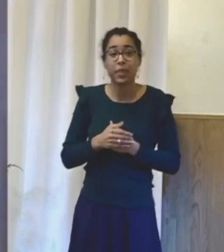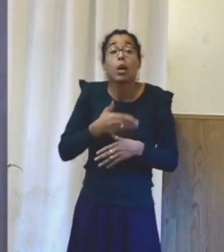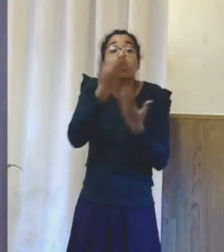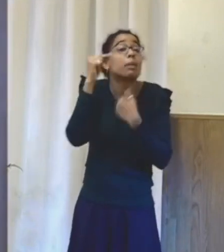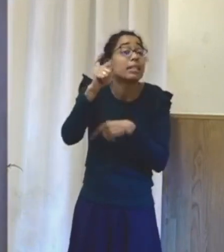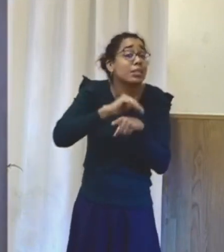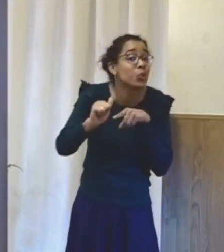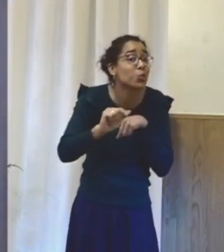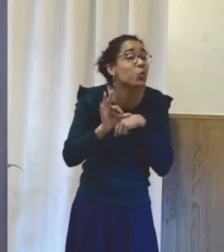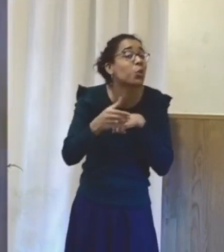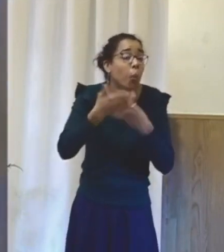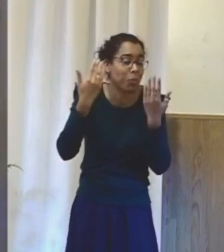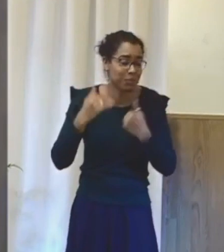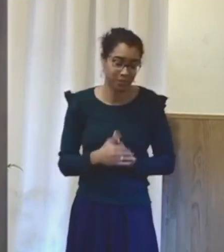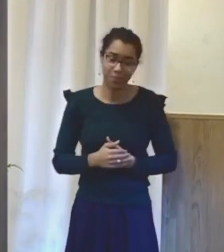vous.